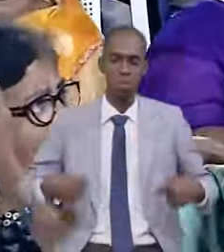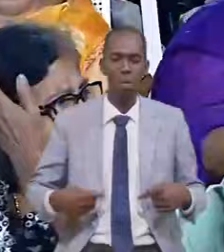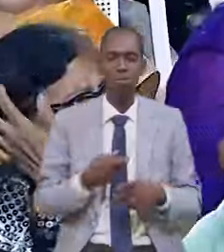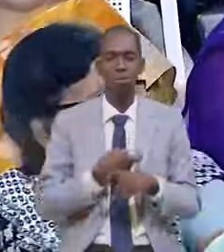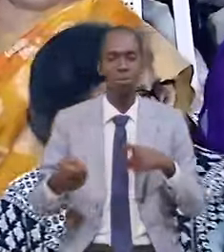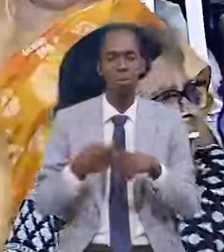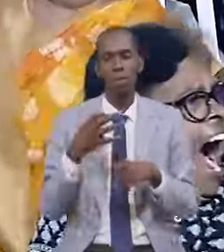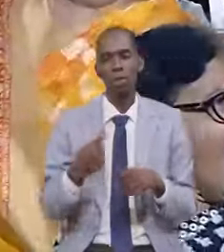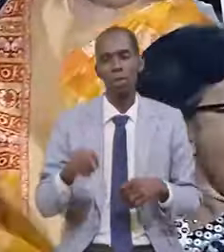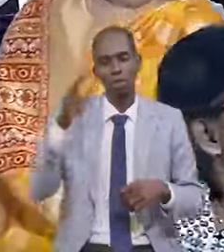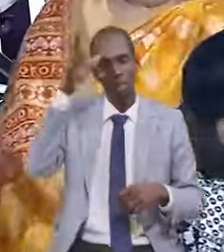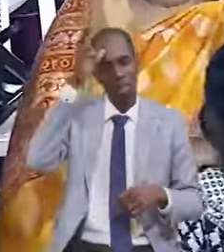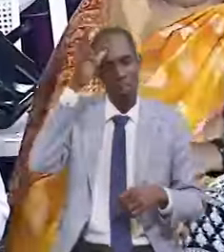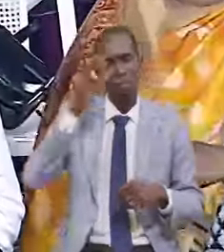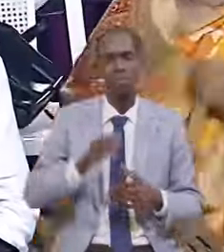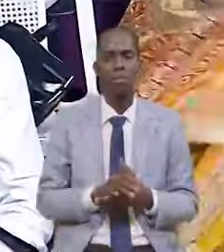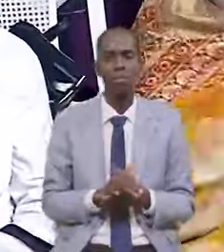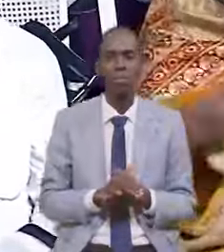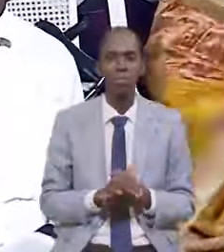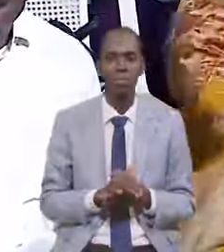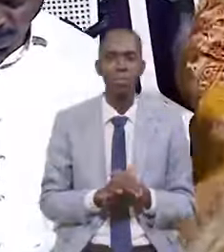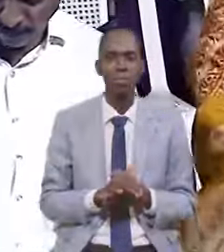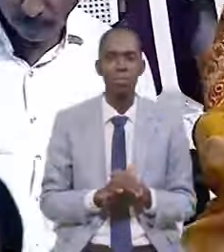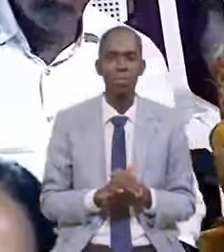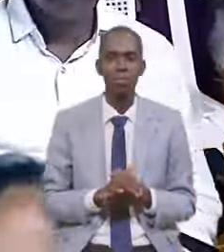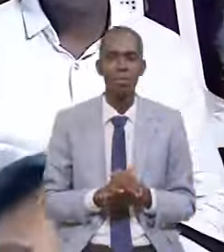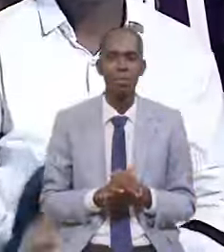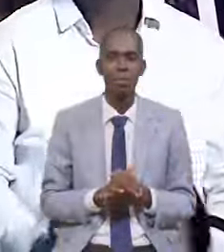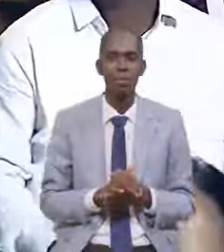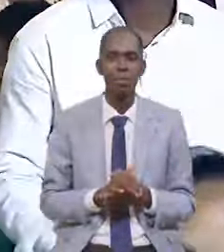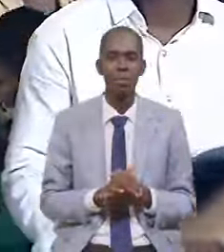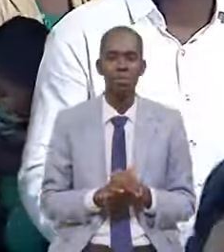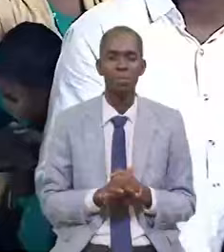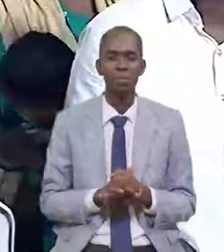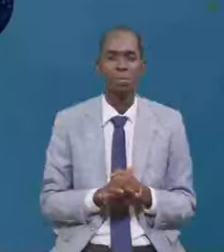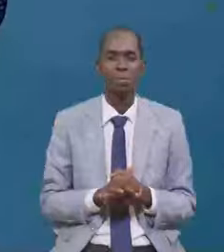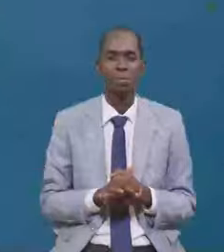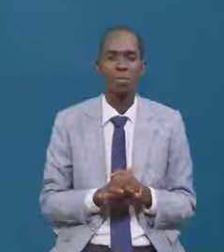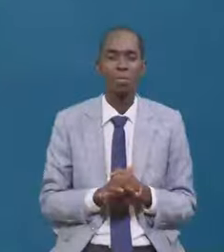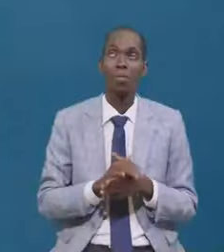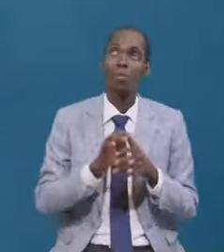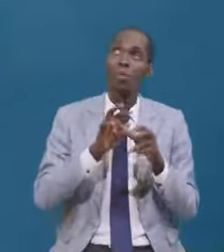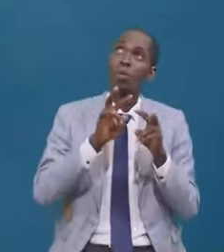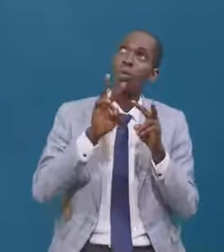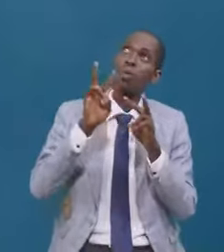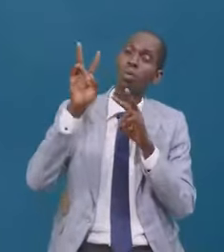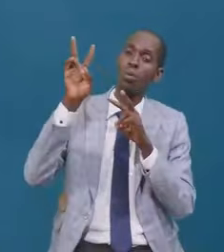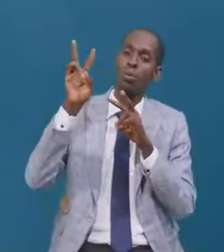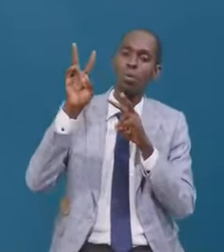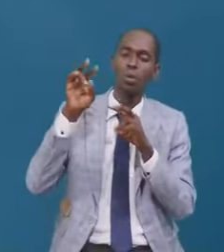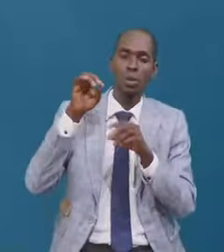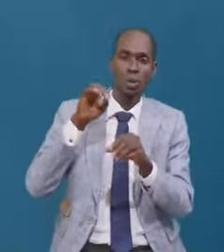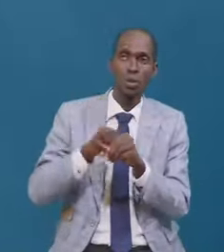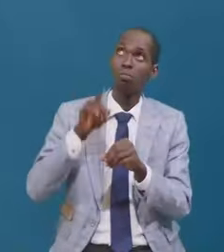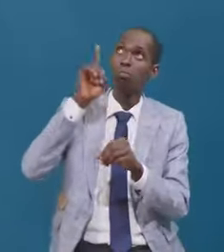విశ్వసించండి. అపవాది యొక్క ప్రతి కాడి నుంచి ప్రతి దాడి నుంచి విడుదల పొందండి. Look in one direction.